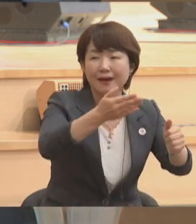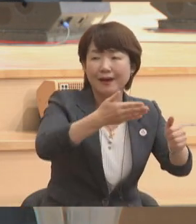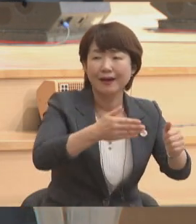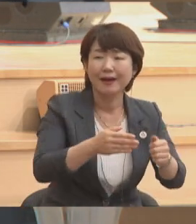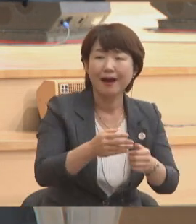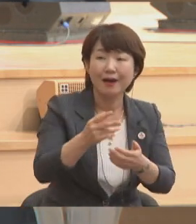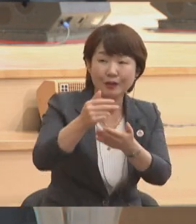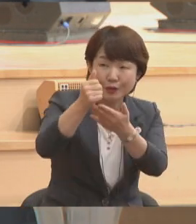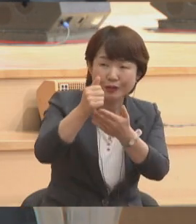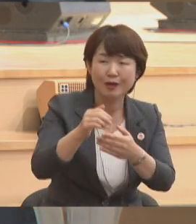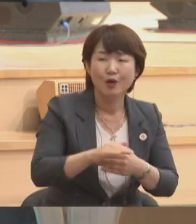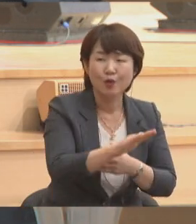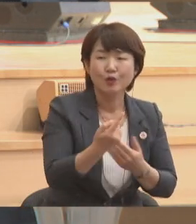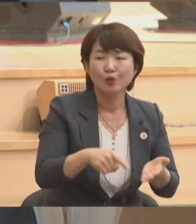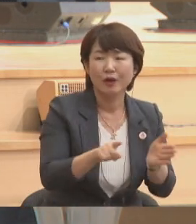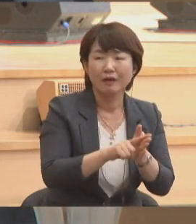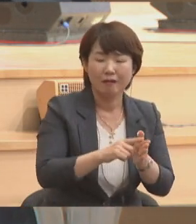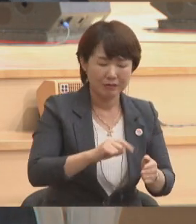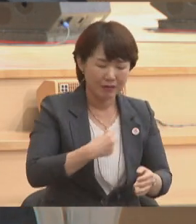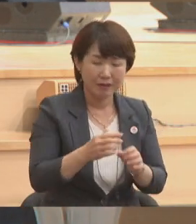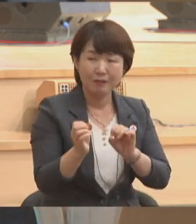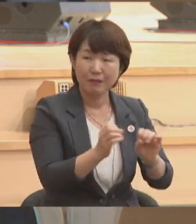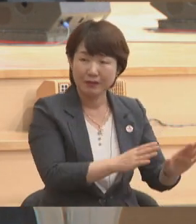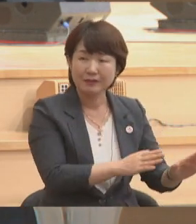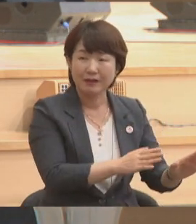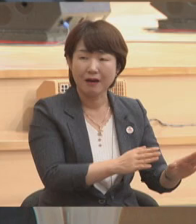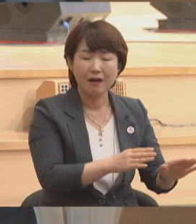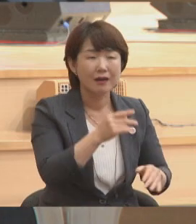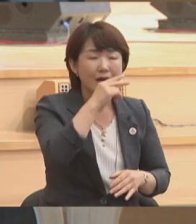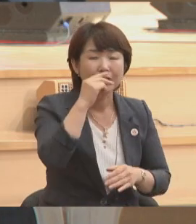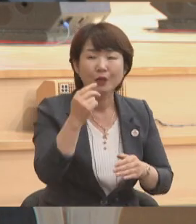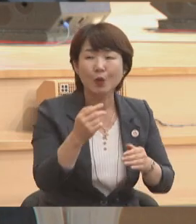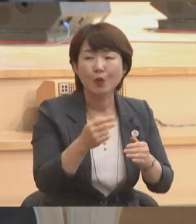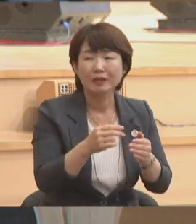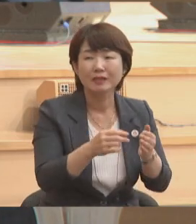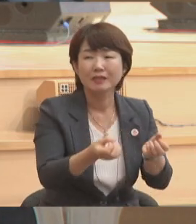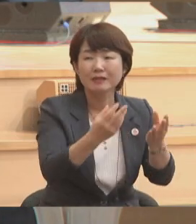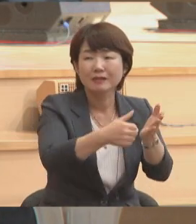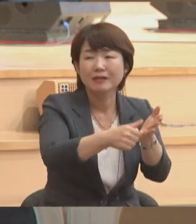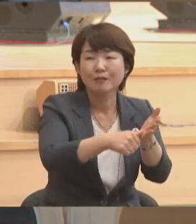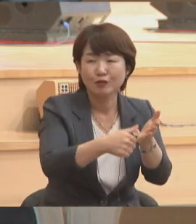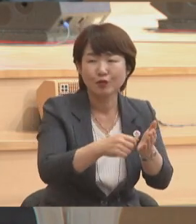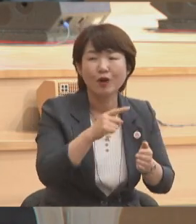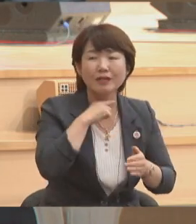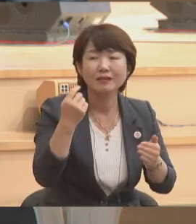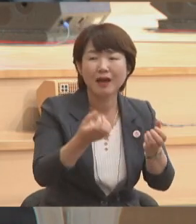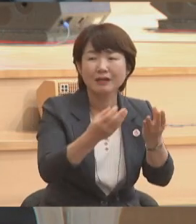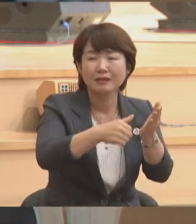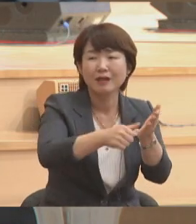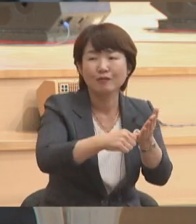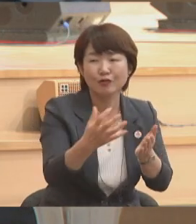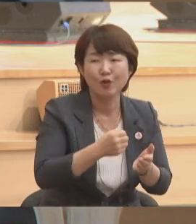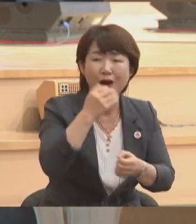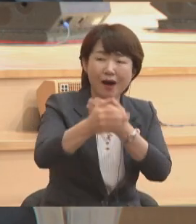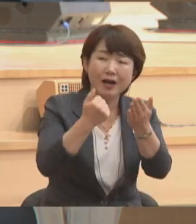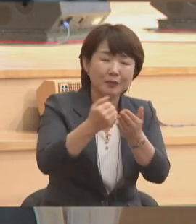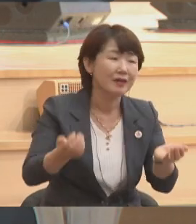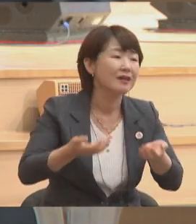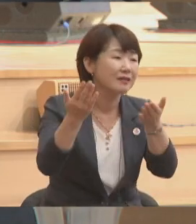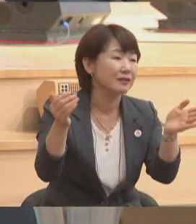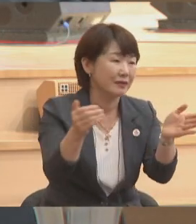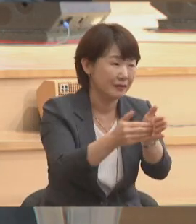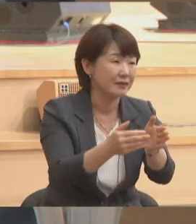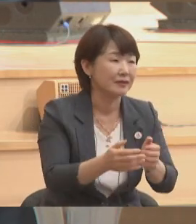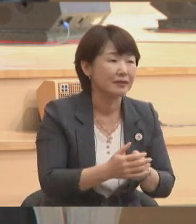행하라. 그는 우리를 위하여 자신을 버리사 향기로운 제물과 희생 제물로 하나님께 드리셨느니라.